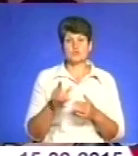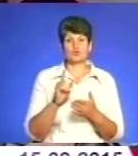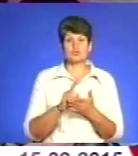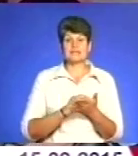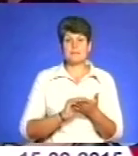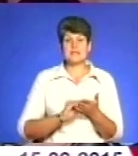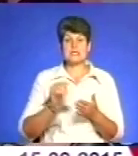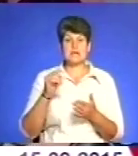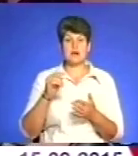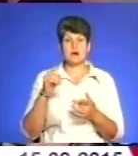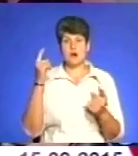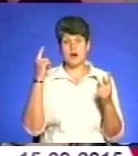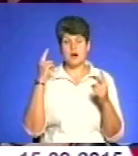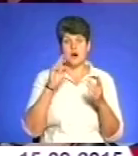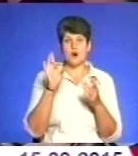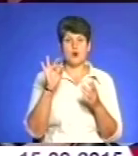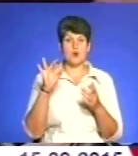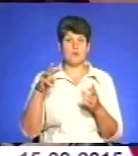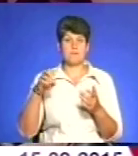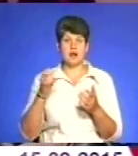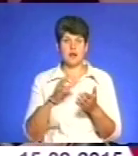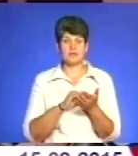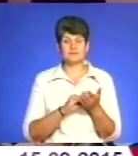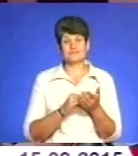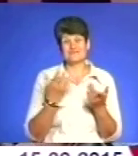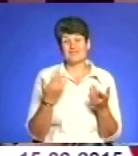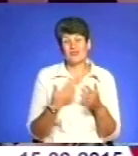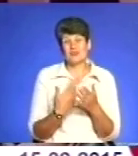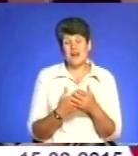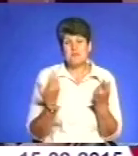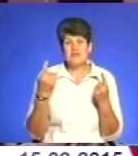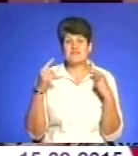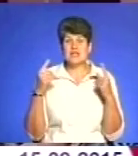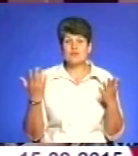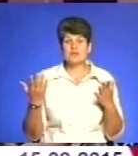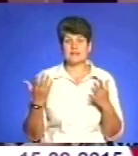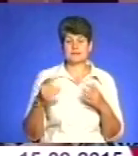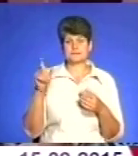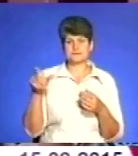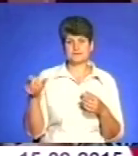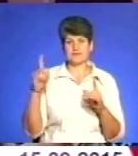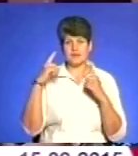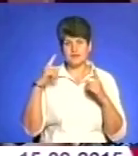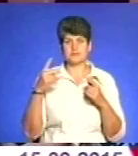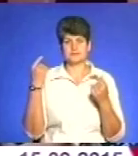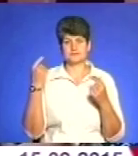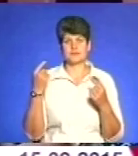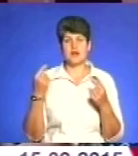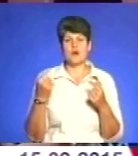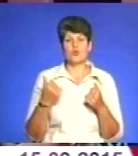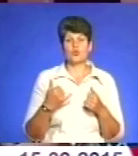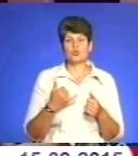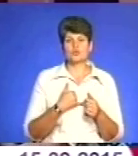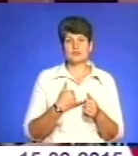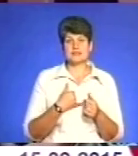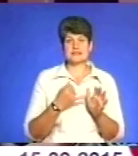написать роман. А роман, он как бы вымышленный. Герои вымышленные, позывные вымышленные. Он основан